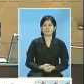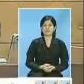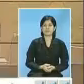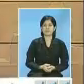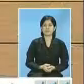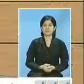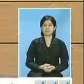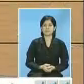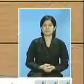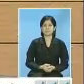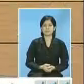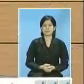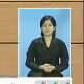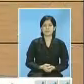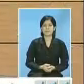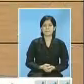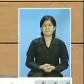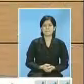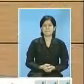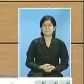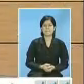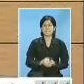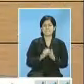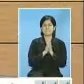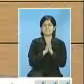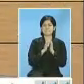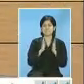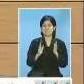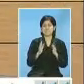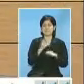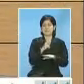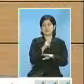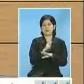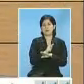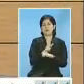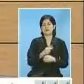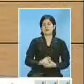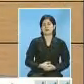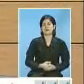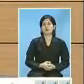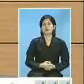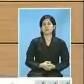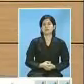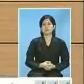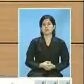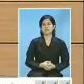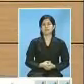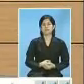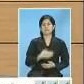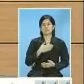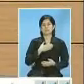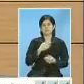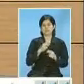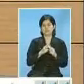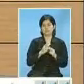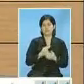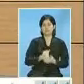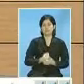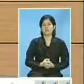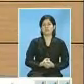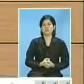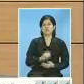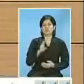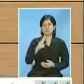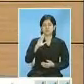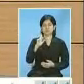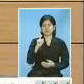เชิญท่านวัชระ ขอบคุณท่านประธานที่เปิดไมค์ท่านประธานที่เคารพผมวัชระเพชรทองบัญชีรายชื่อพรรคประชาธิปั